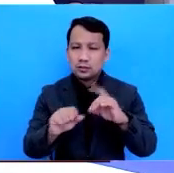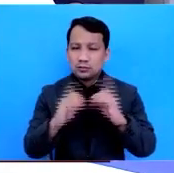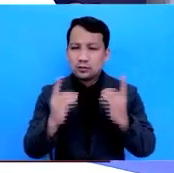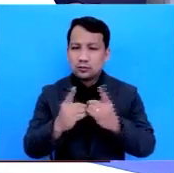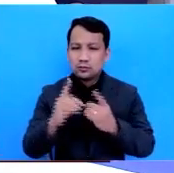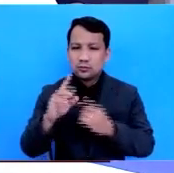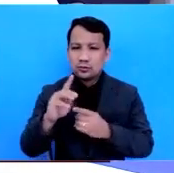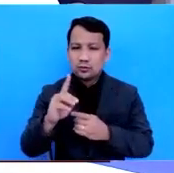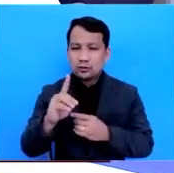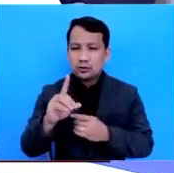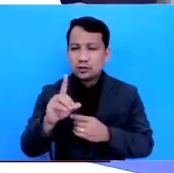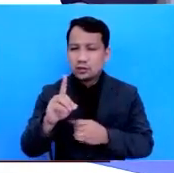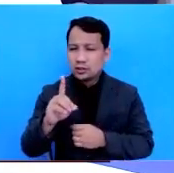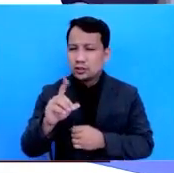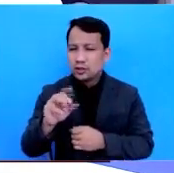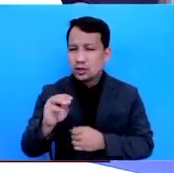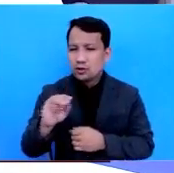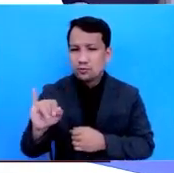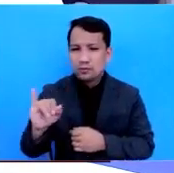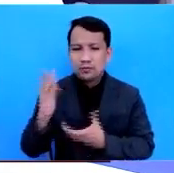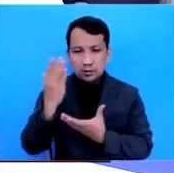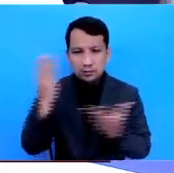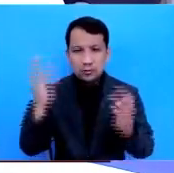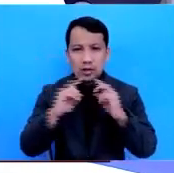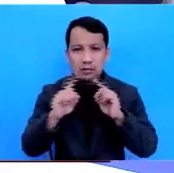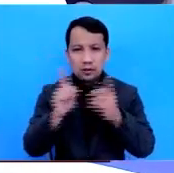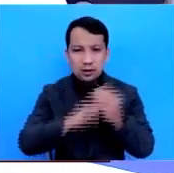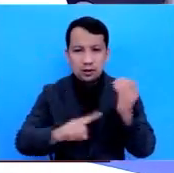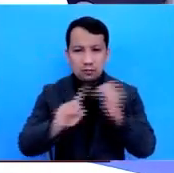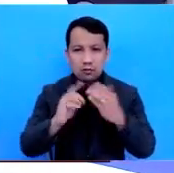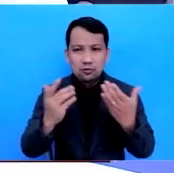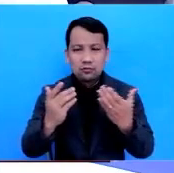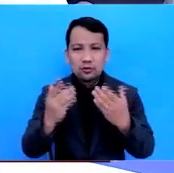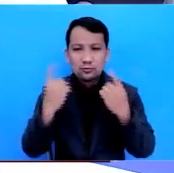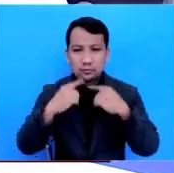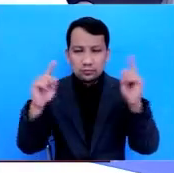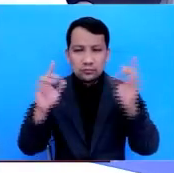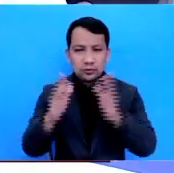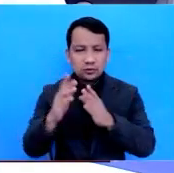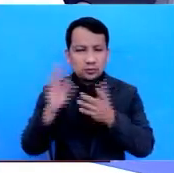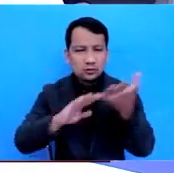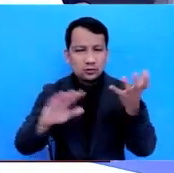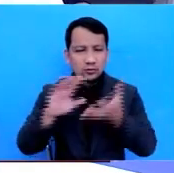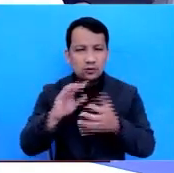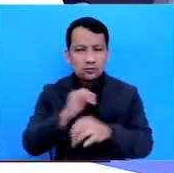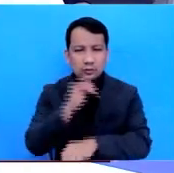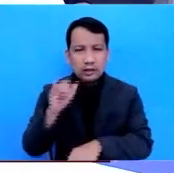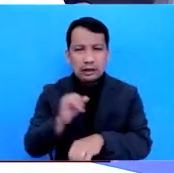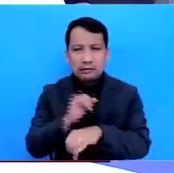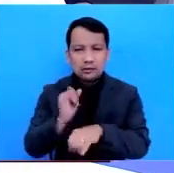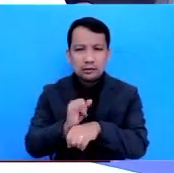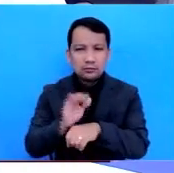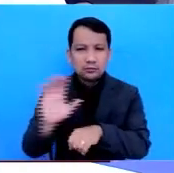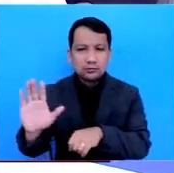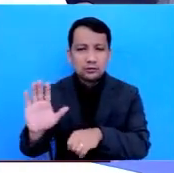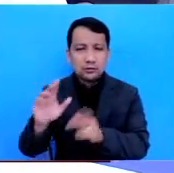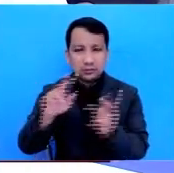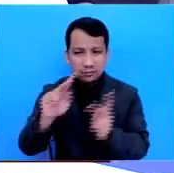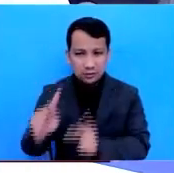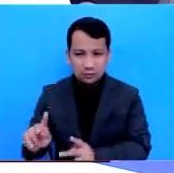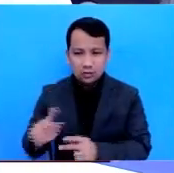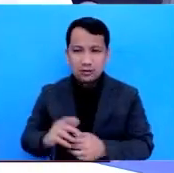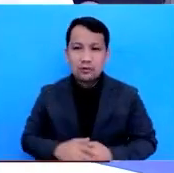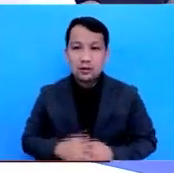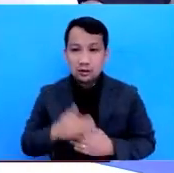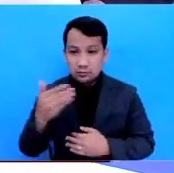din ng tagapagsalta ni Marcos Jr. ang issue sa umunay victory party sa isang exclusive luxury resort sa Palawan. Nasa